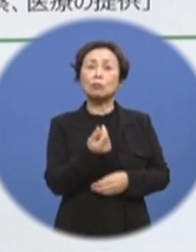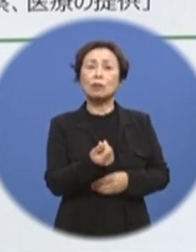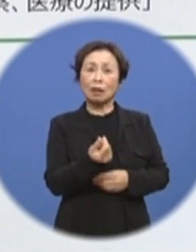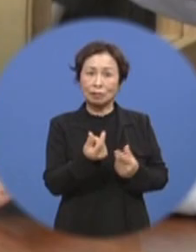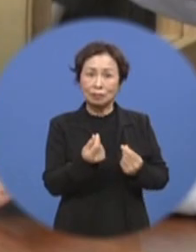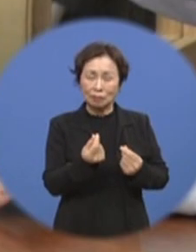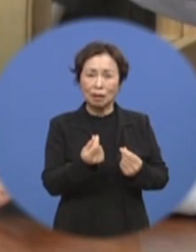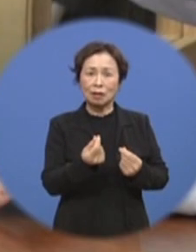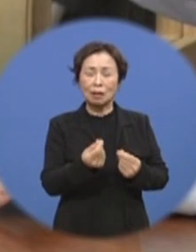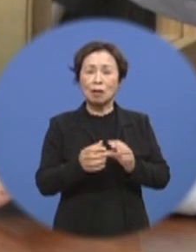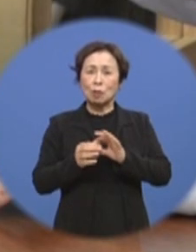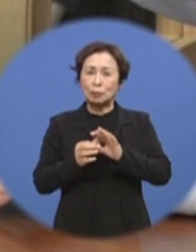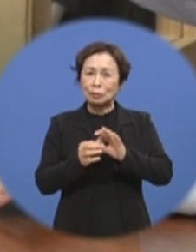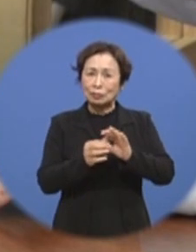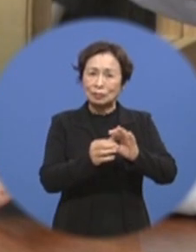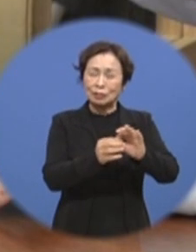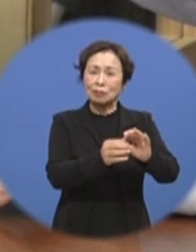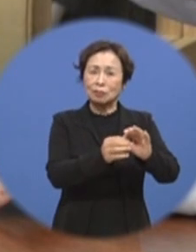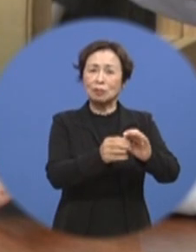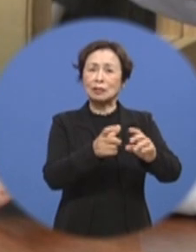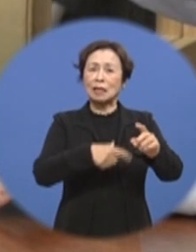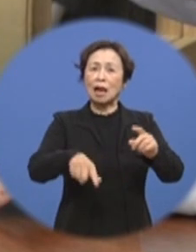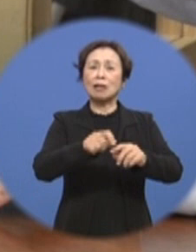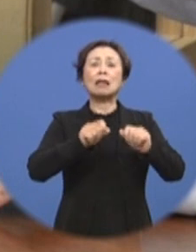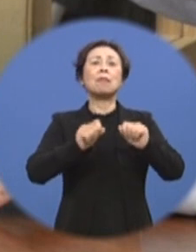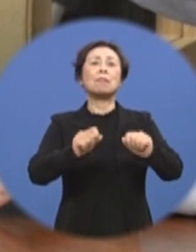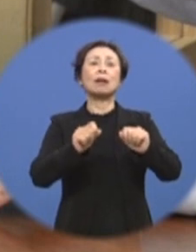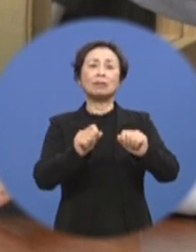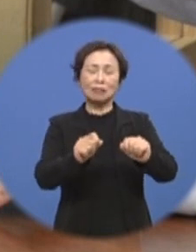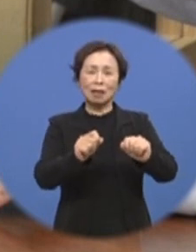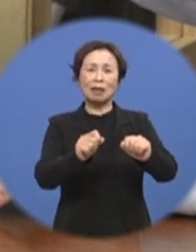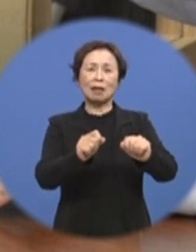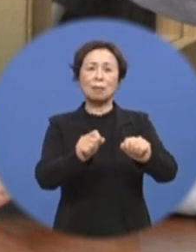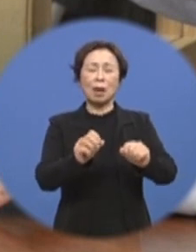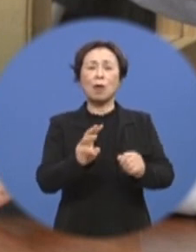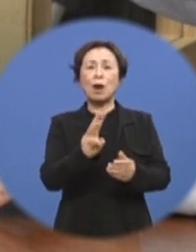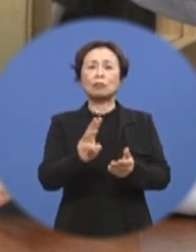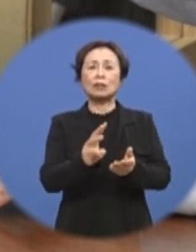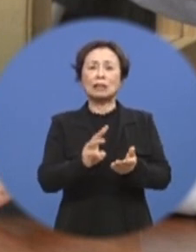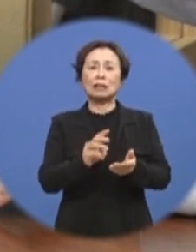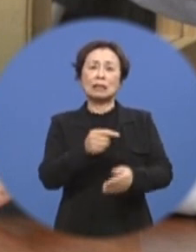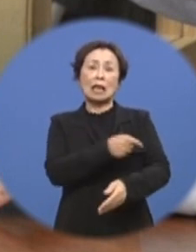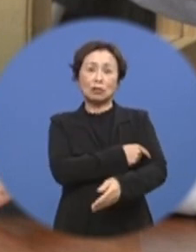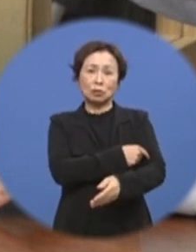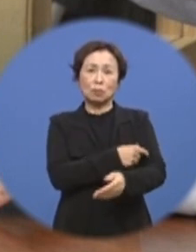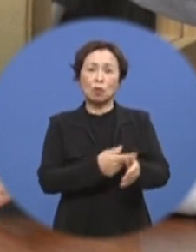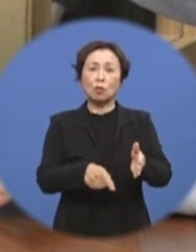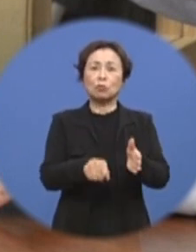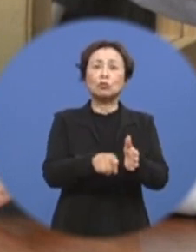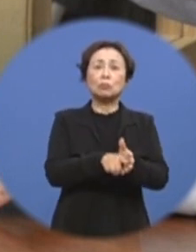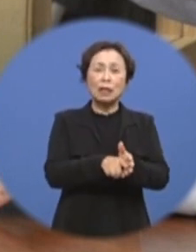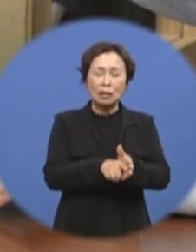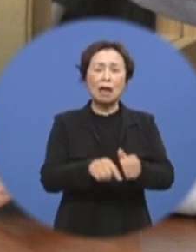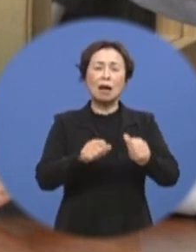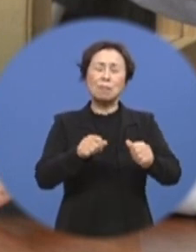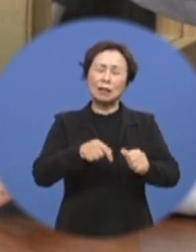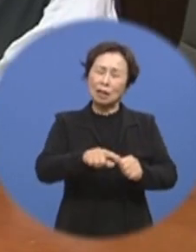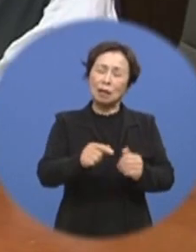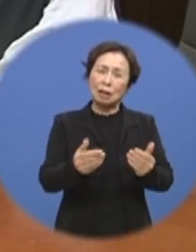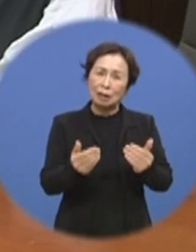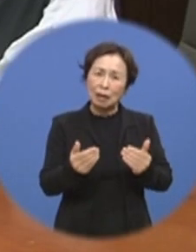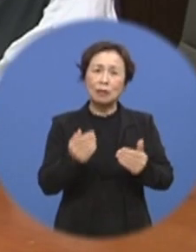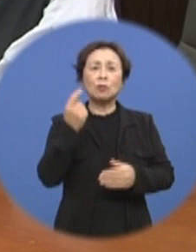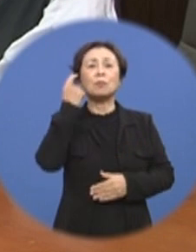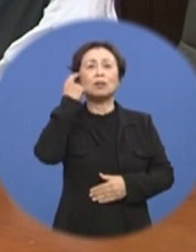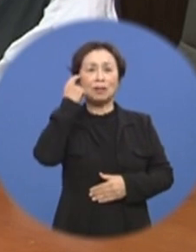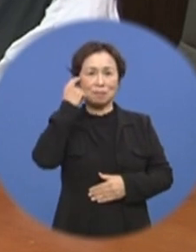とちょっと勢いがおしてきたらもっとがんばれるんでアーク地も含めて頑張っていかないといけないということだと